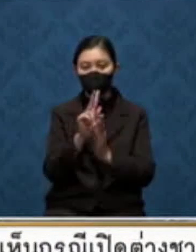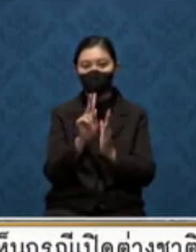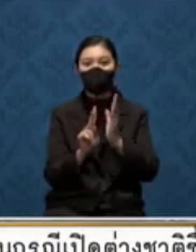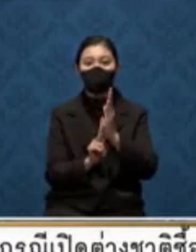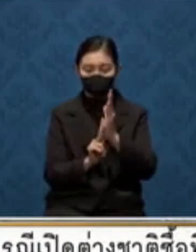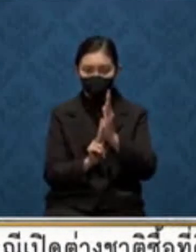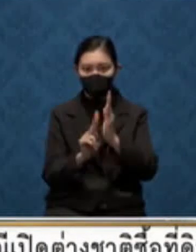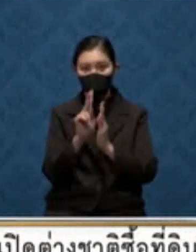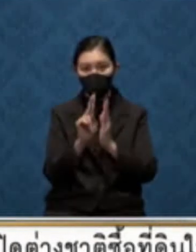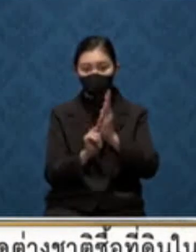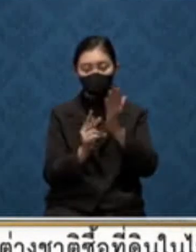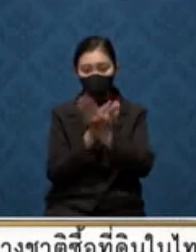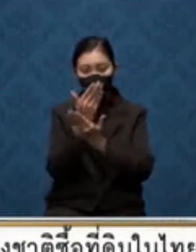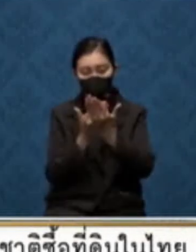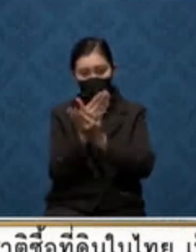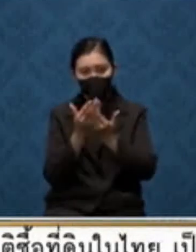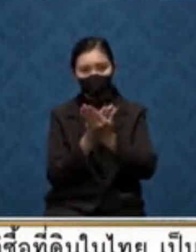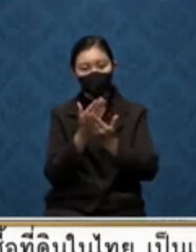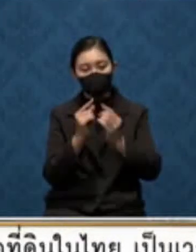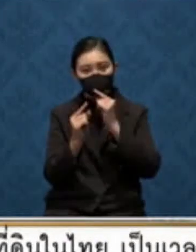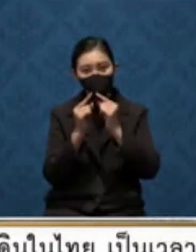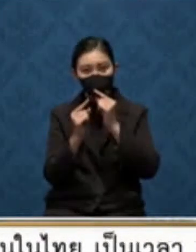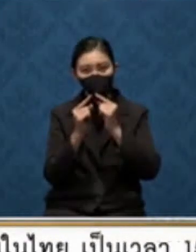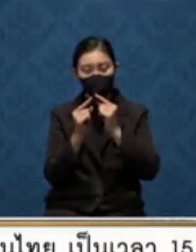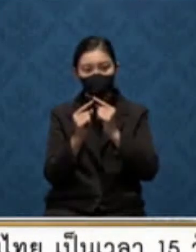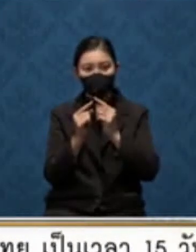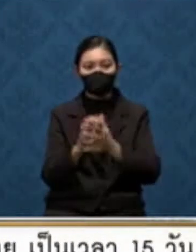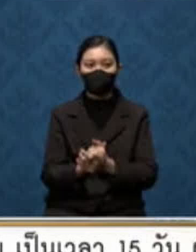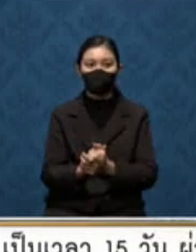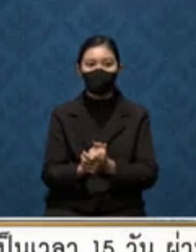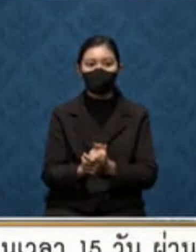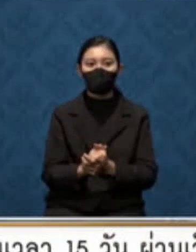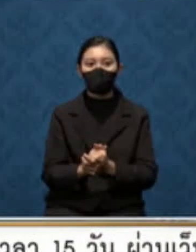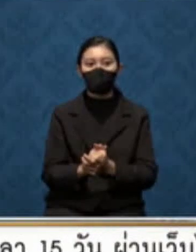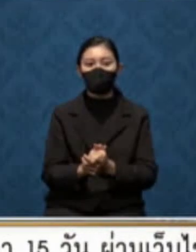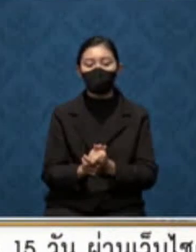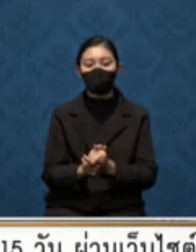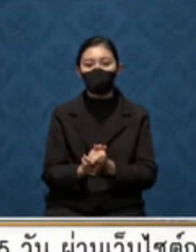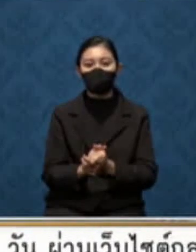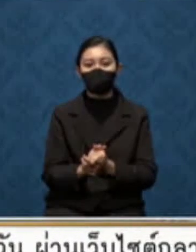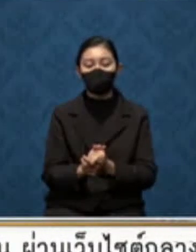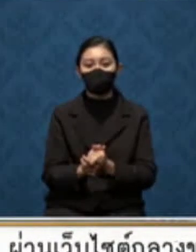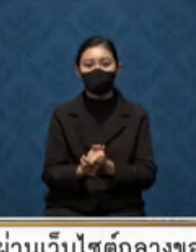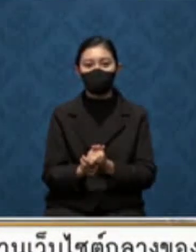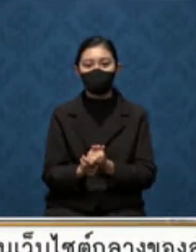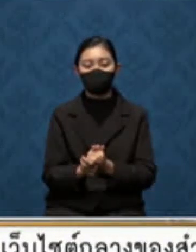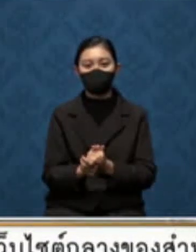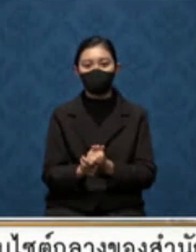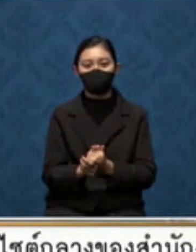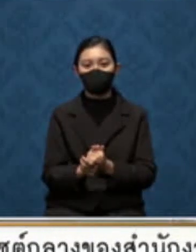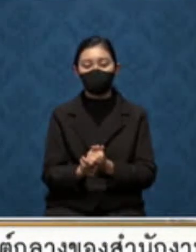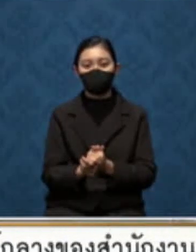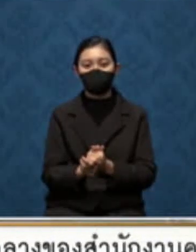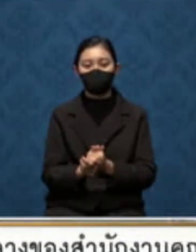คาย สงคลา สูรัฐธานีที่เป็ผู้ประกบการระดับโลกคนพวกนี้ไม่เคไดรบการสınaปสดยใประเทศ